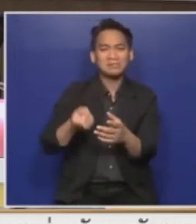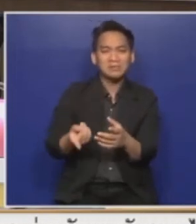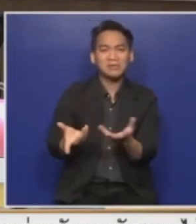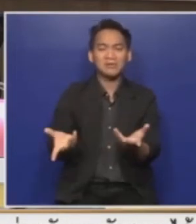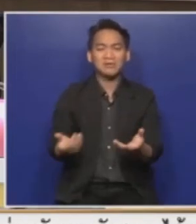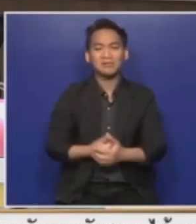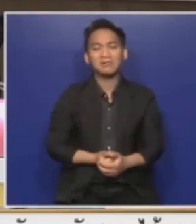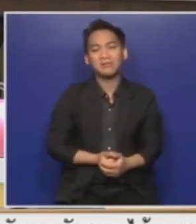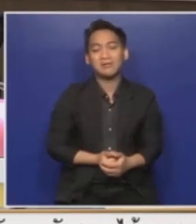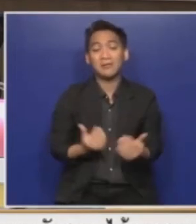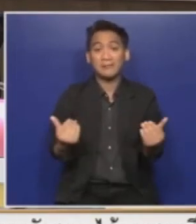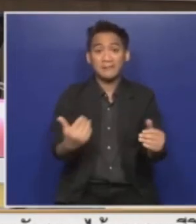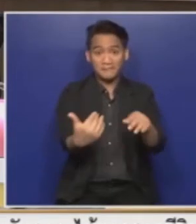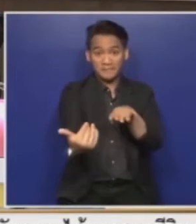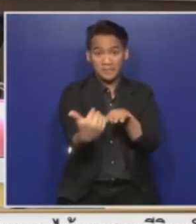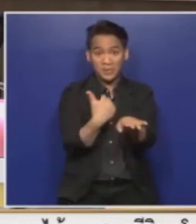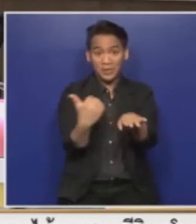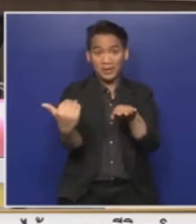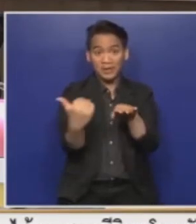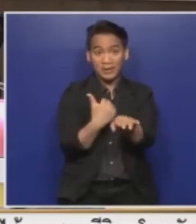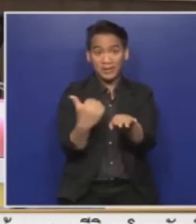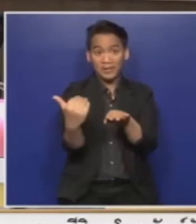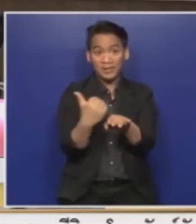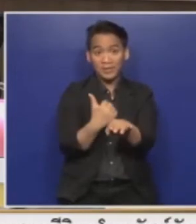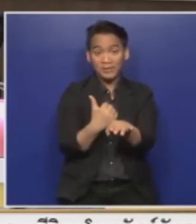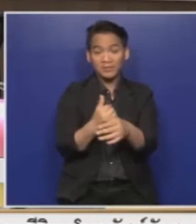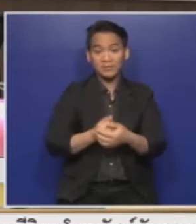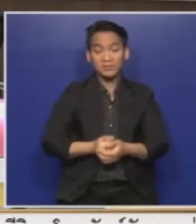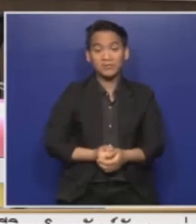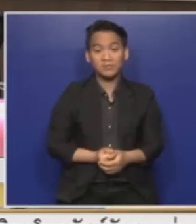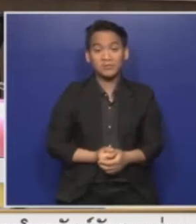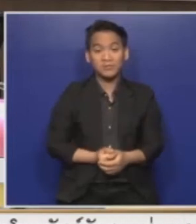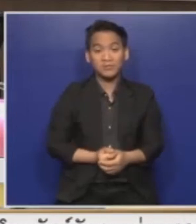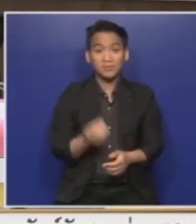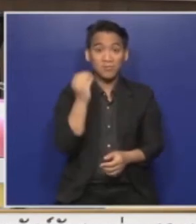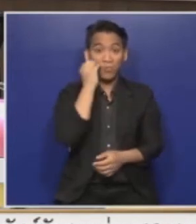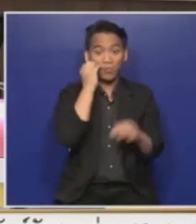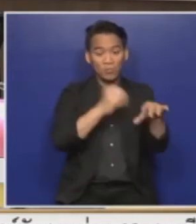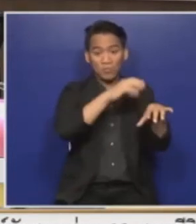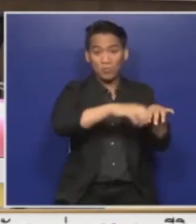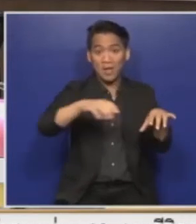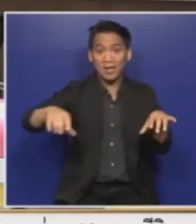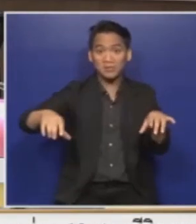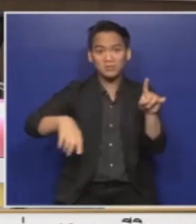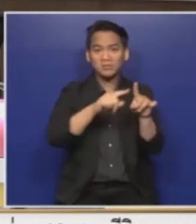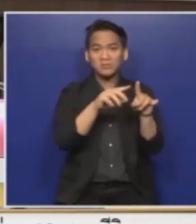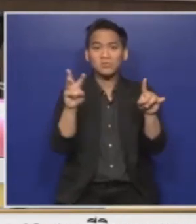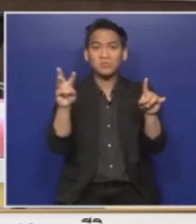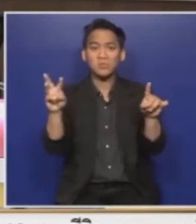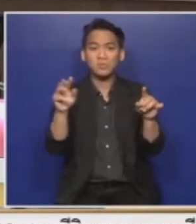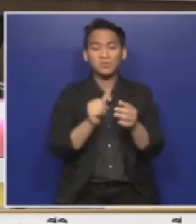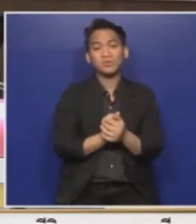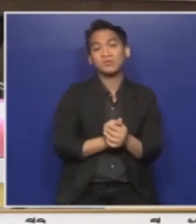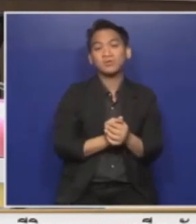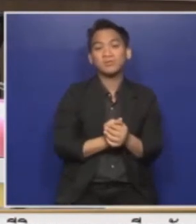เคารพครับถนนนะครับอ่ะอยู่สุสานนะครับของ 6หมู่บ้านนะครับคือเช่นบ้านป้าหมู่